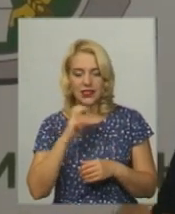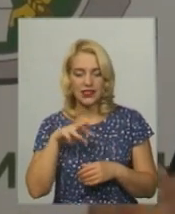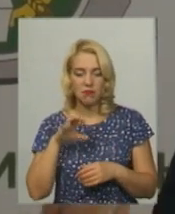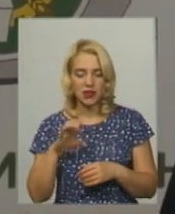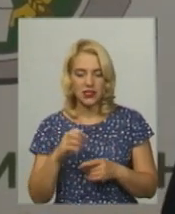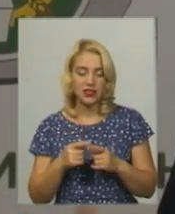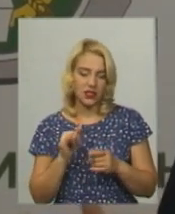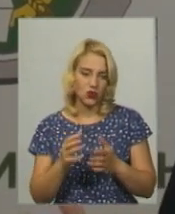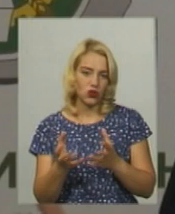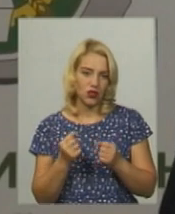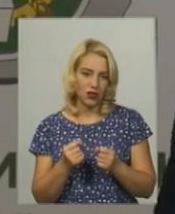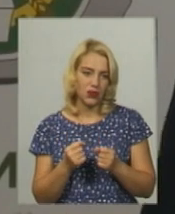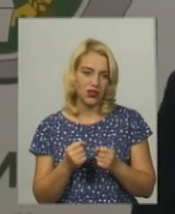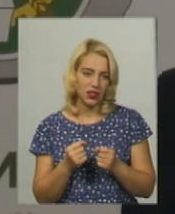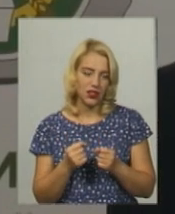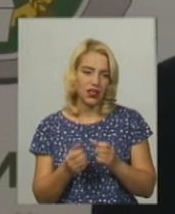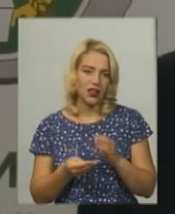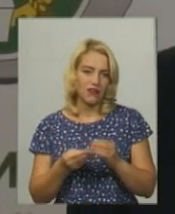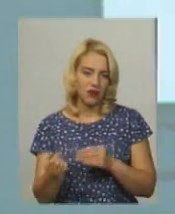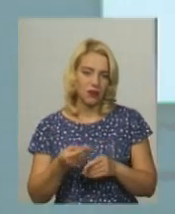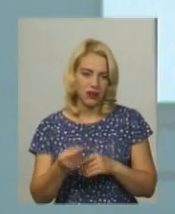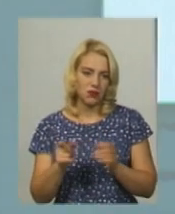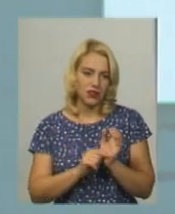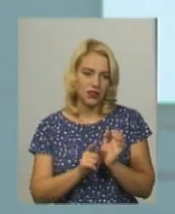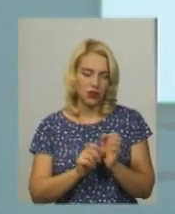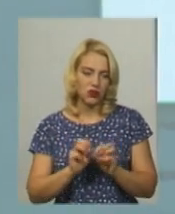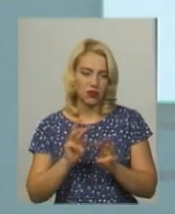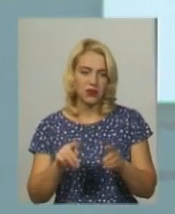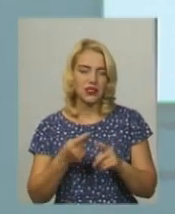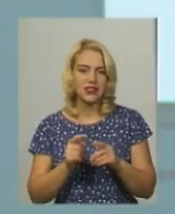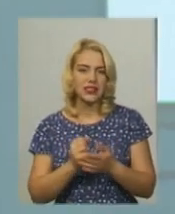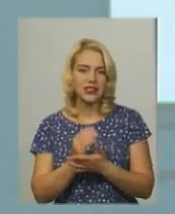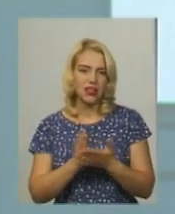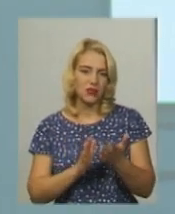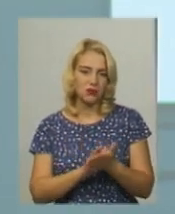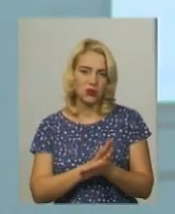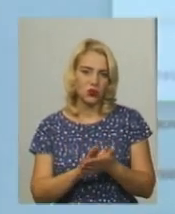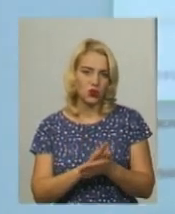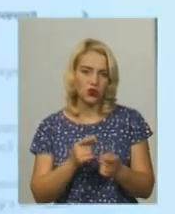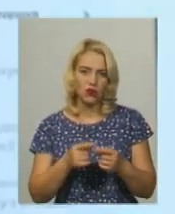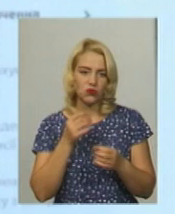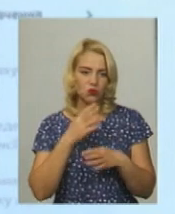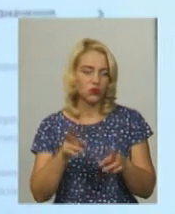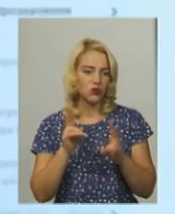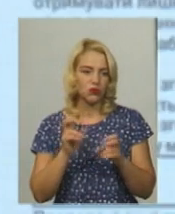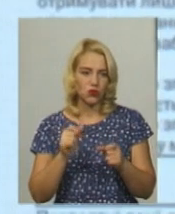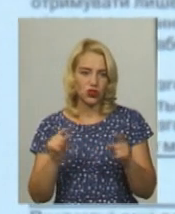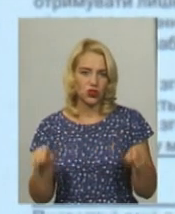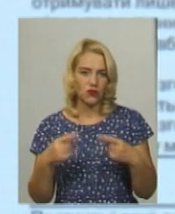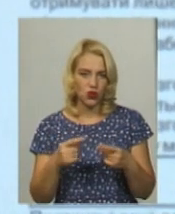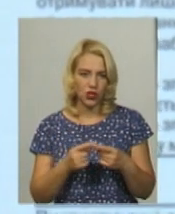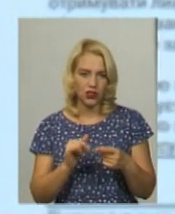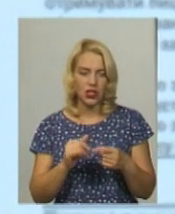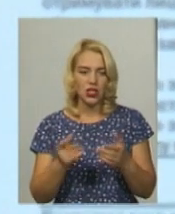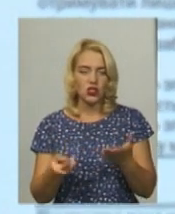і отримати просто виплату пенсійного забезпечення. Цей сервіс безкоштовний. Будь-хто може створити і підтвердити сторінку на порталі